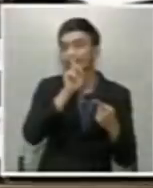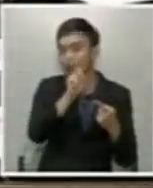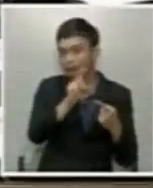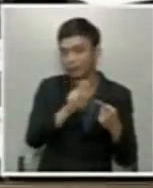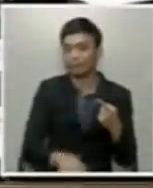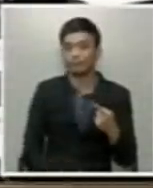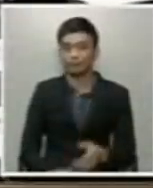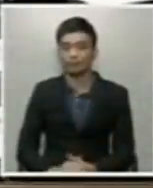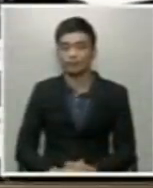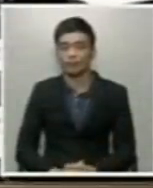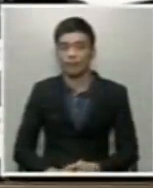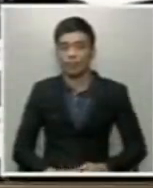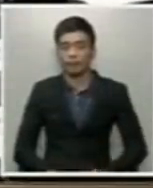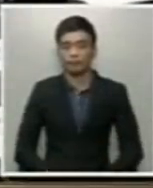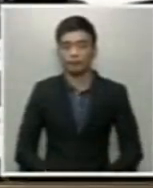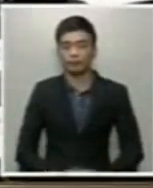เชิญน้ำตีครับ